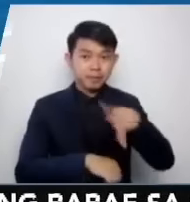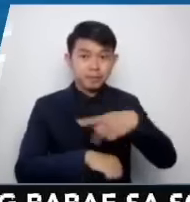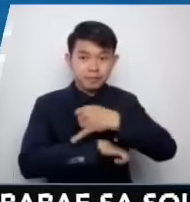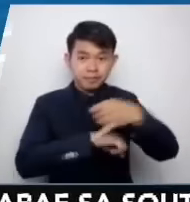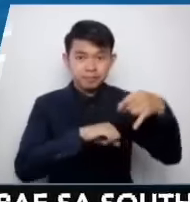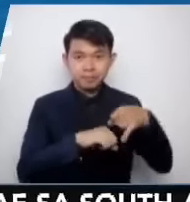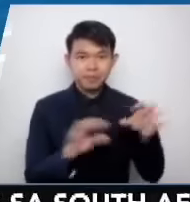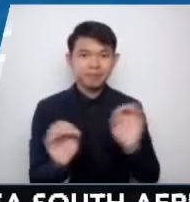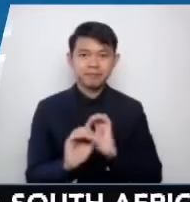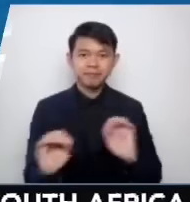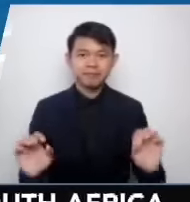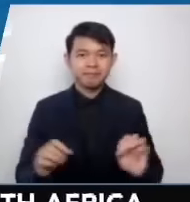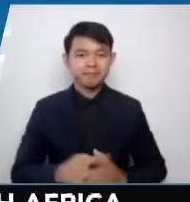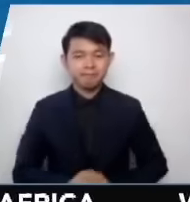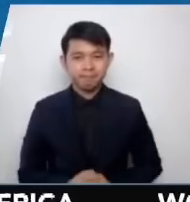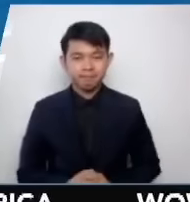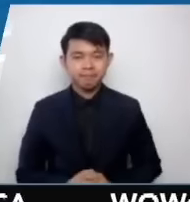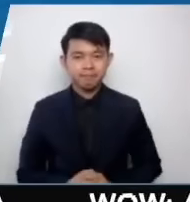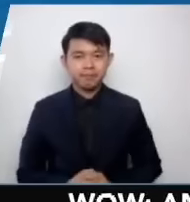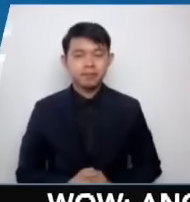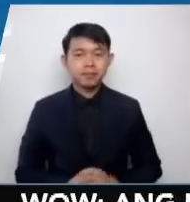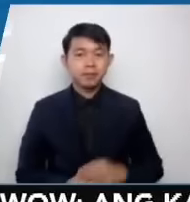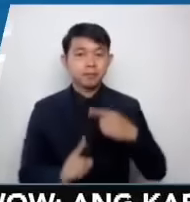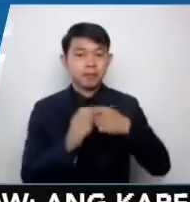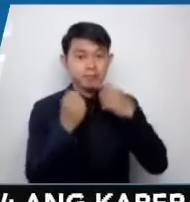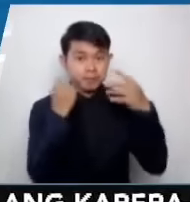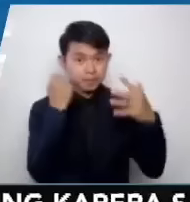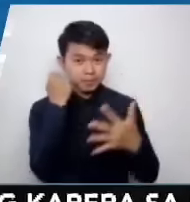Responsibility. Mahina rin ang hanging habagat.